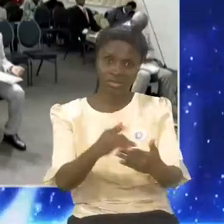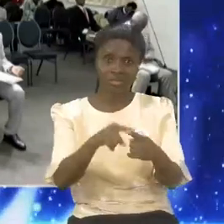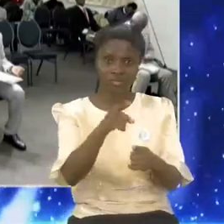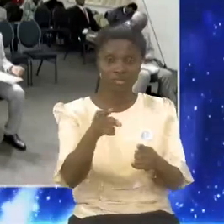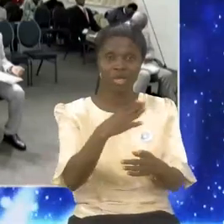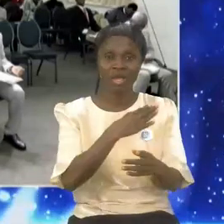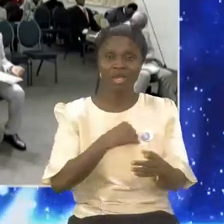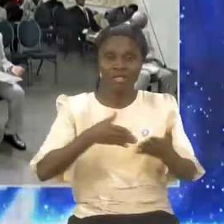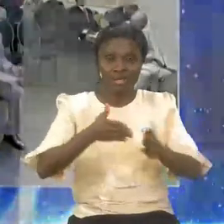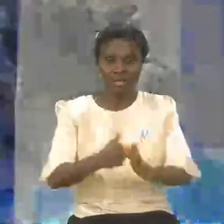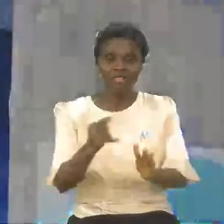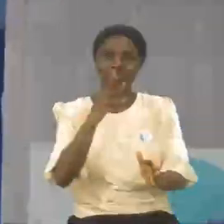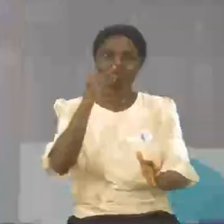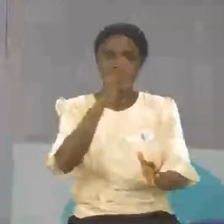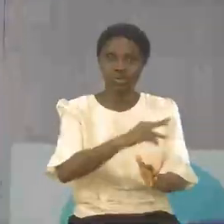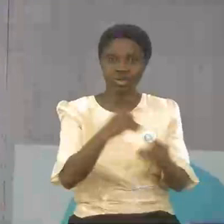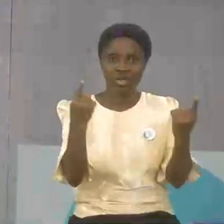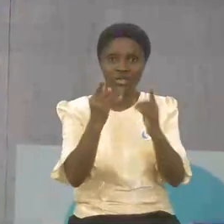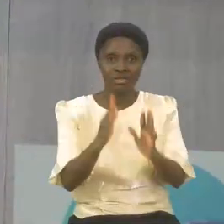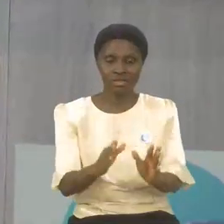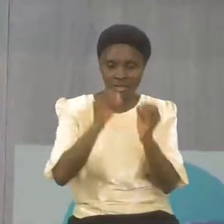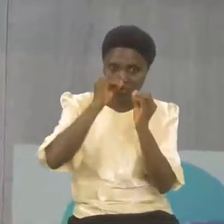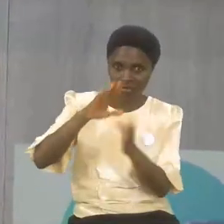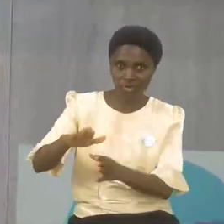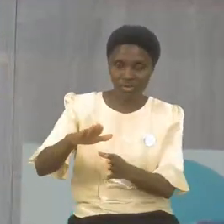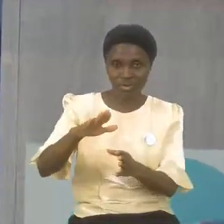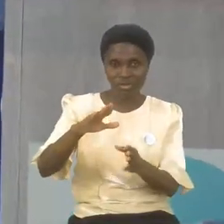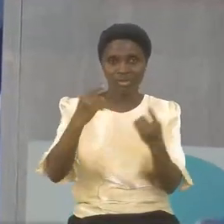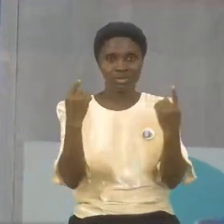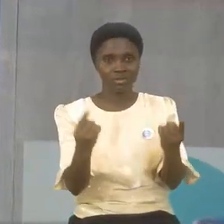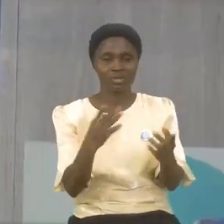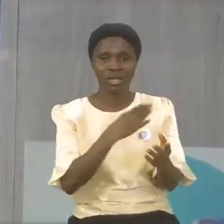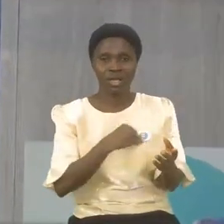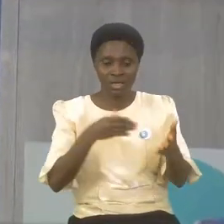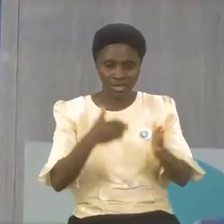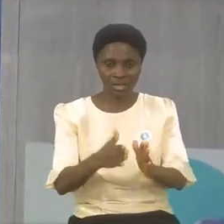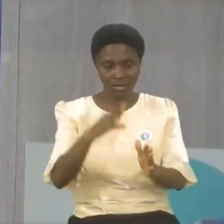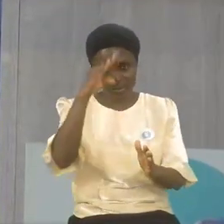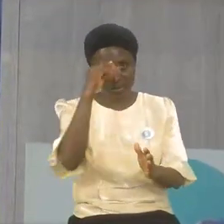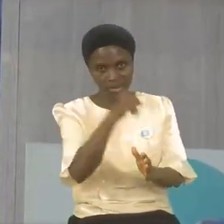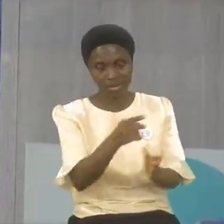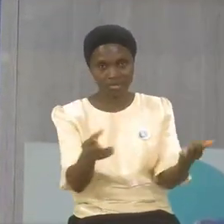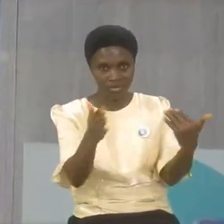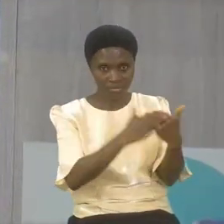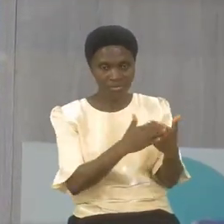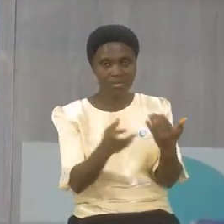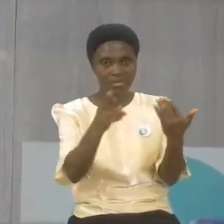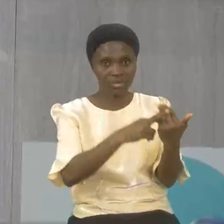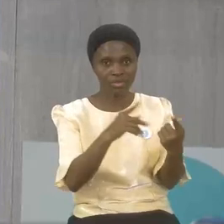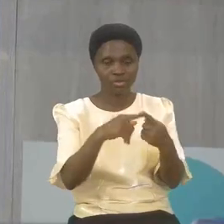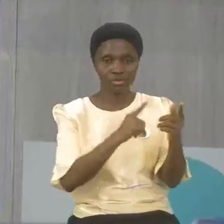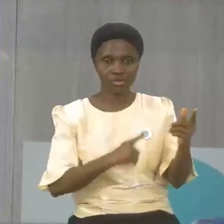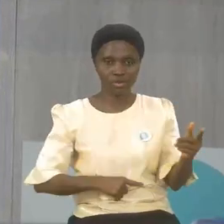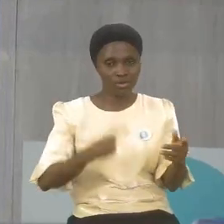abandonne sa voix et l'homme d'unité s'est pensé qu'il retourne à l'Éternel qui aura pitié de lui